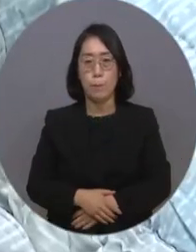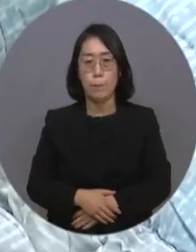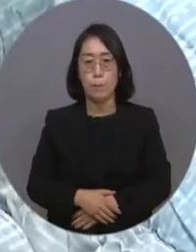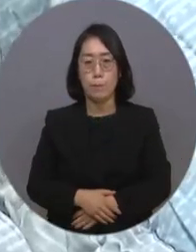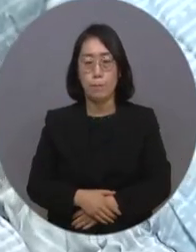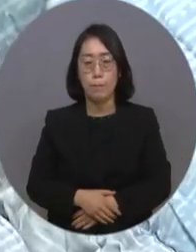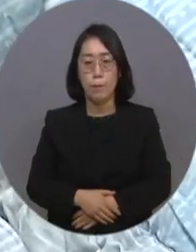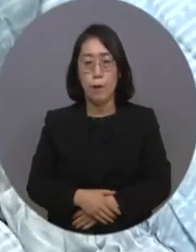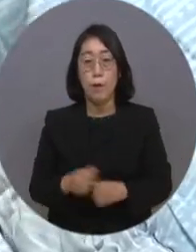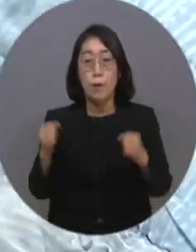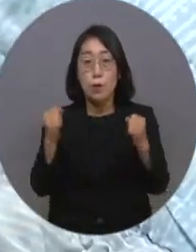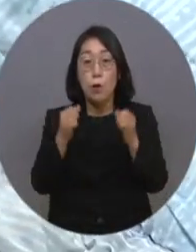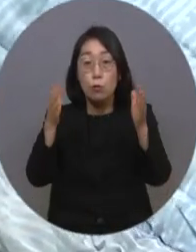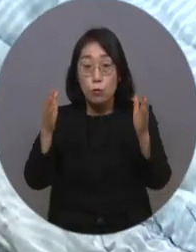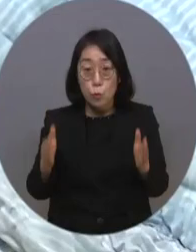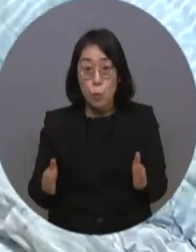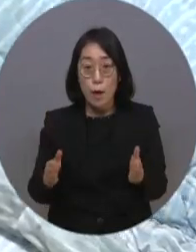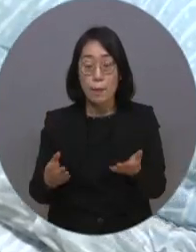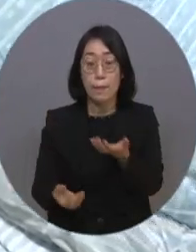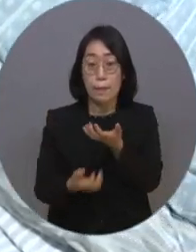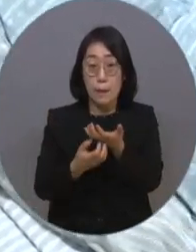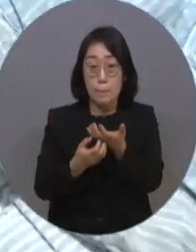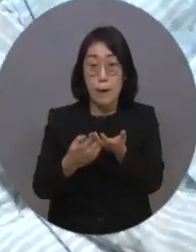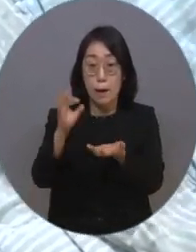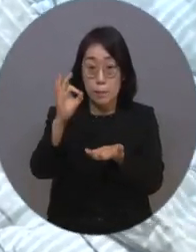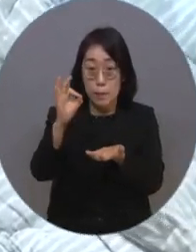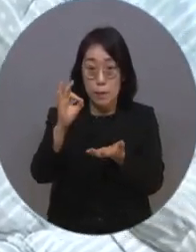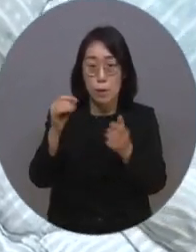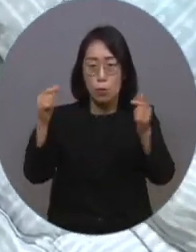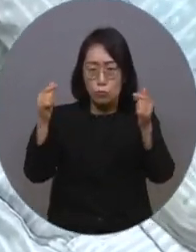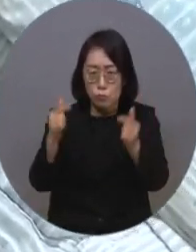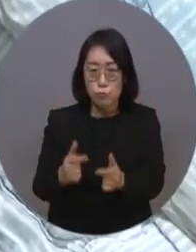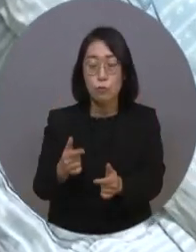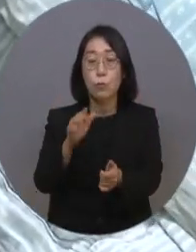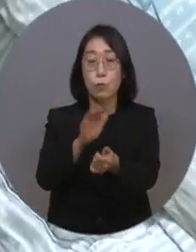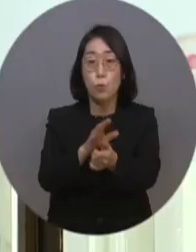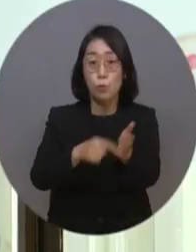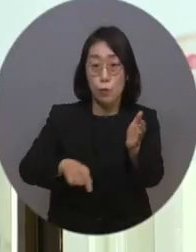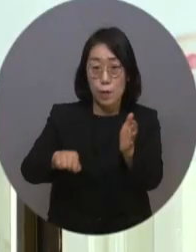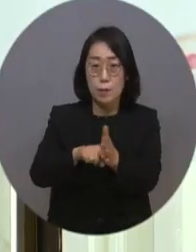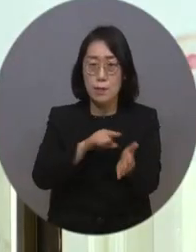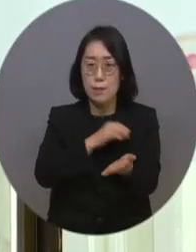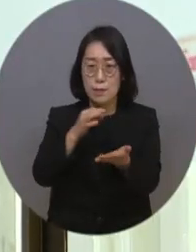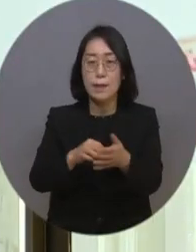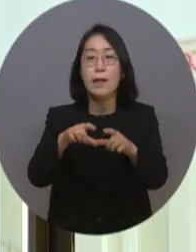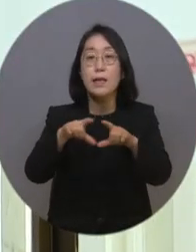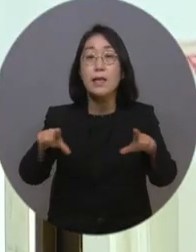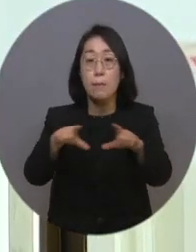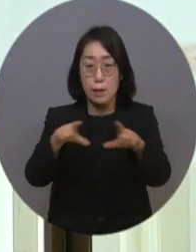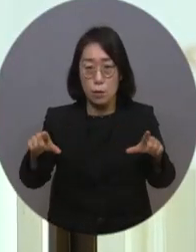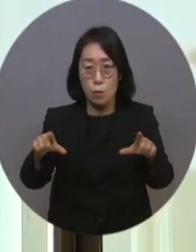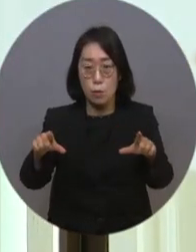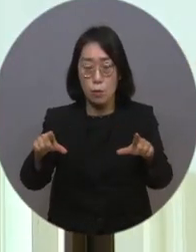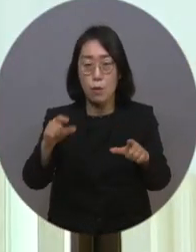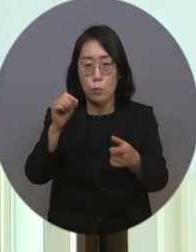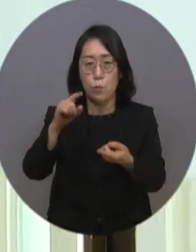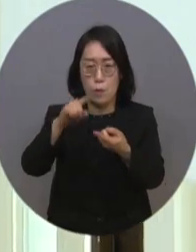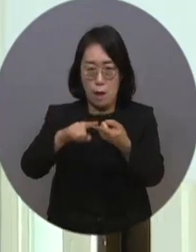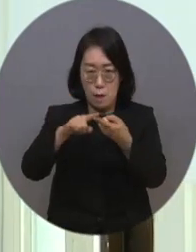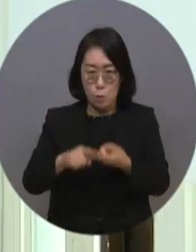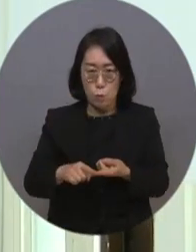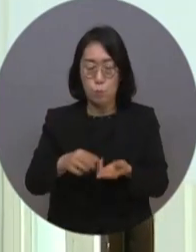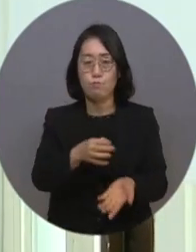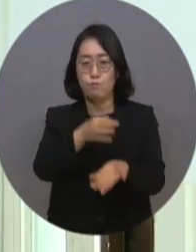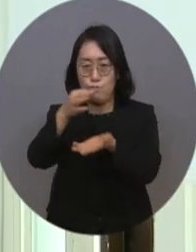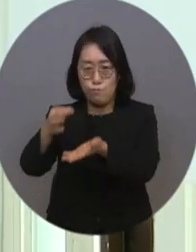이에 따라 동절기 난방비 부담을 덜기 위해 사회복지시설의 가장 저렴한 일반용 요금을 적용하도록 개정했습니다